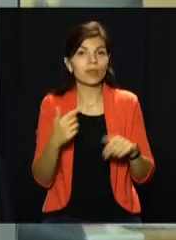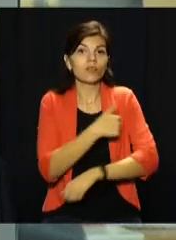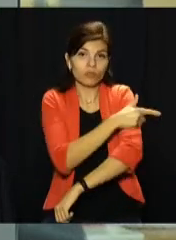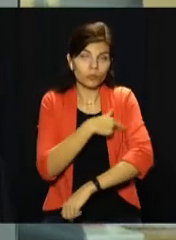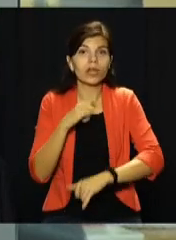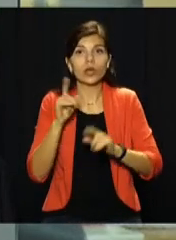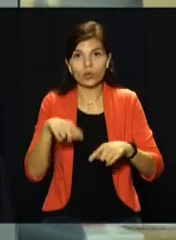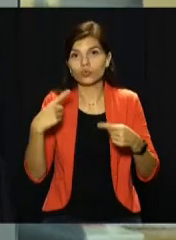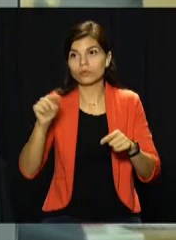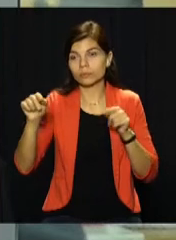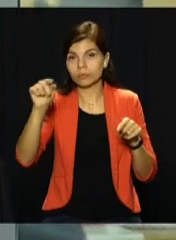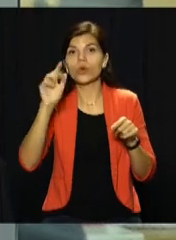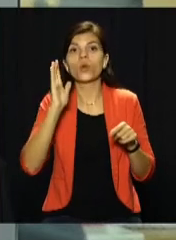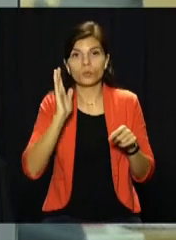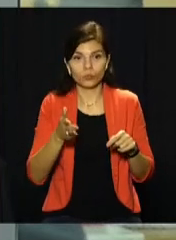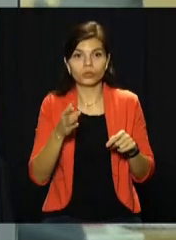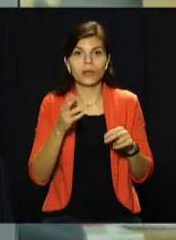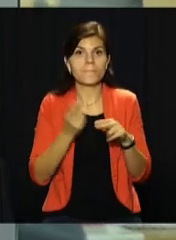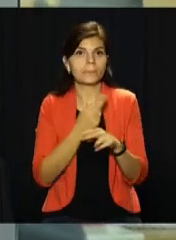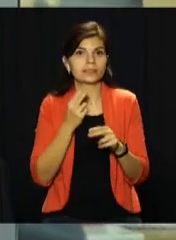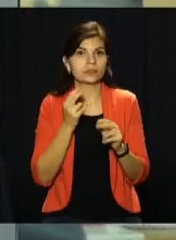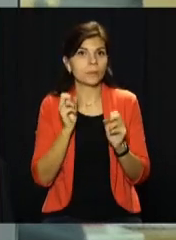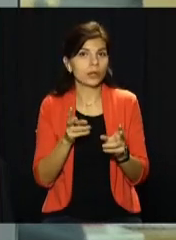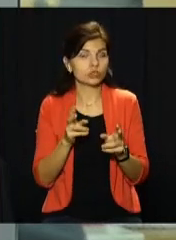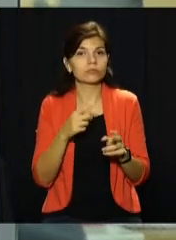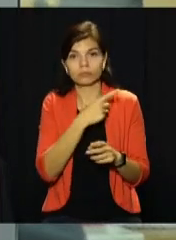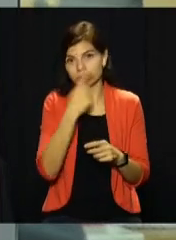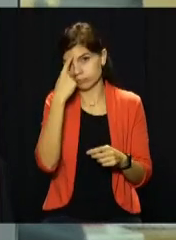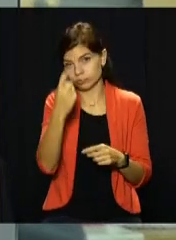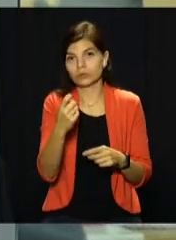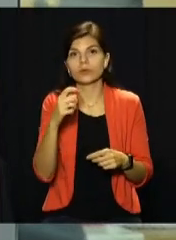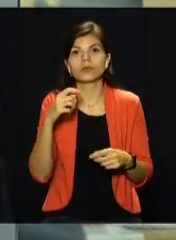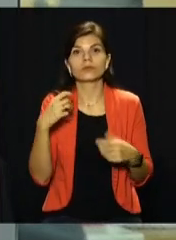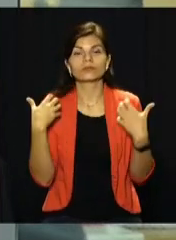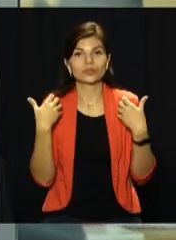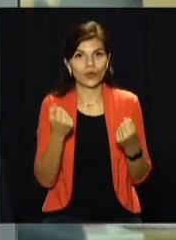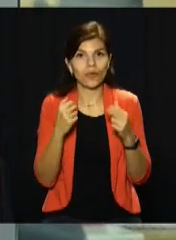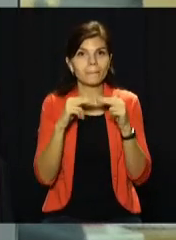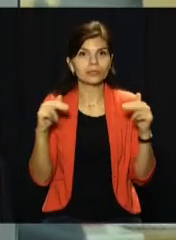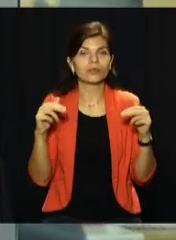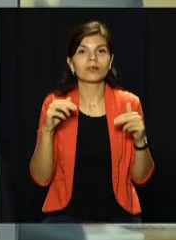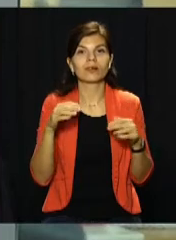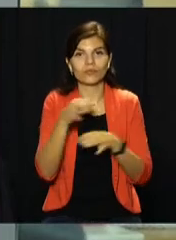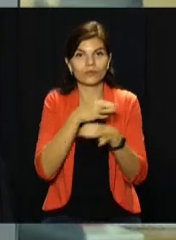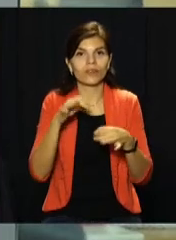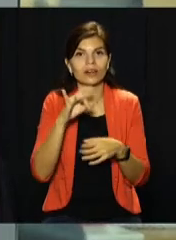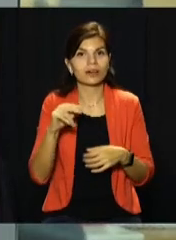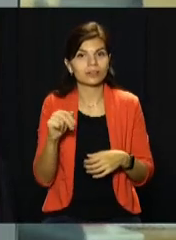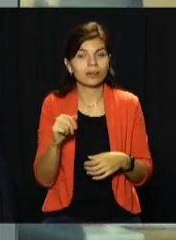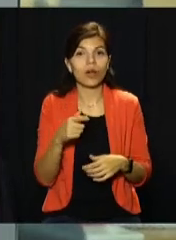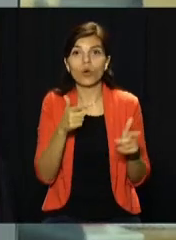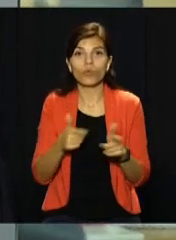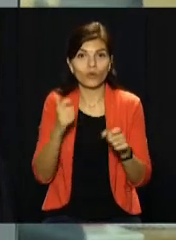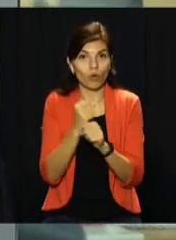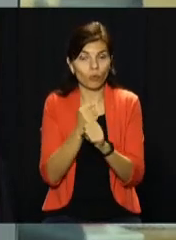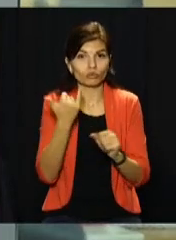інших місцях волевиявлення буде безпечним, переконують у Департаменті охорони здоров'я Дніпровської міськради. Підготовчі роботи